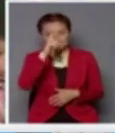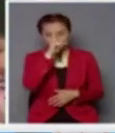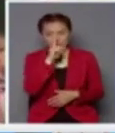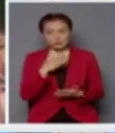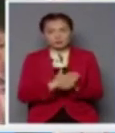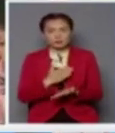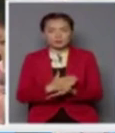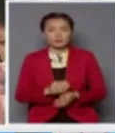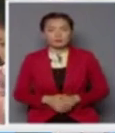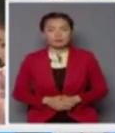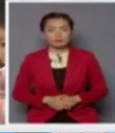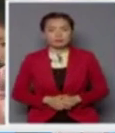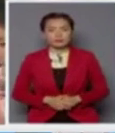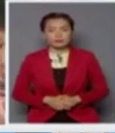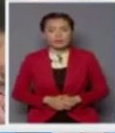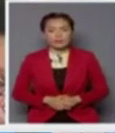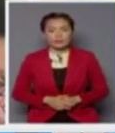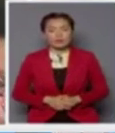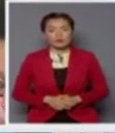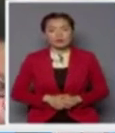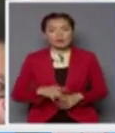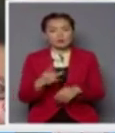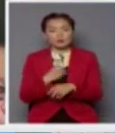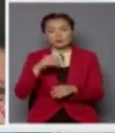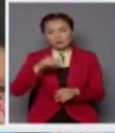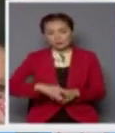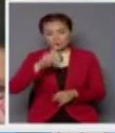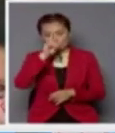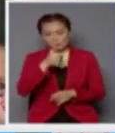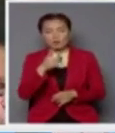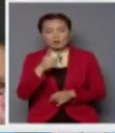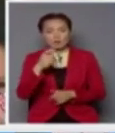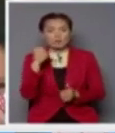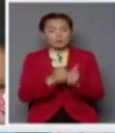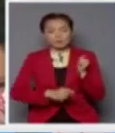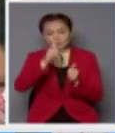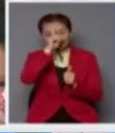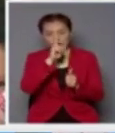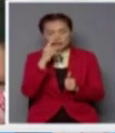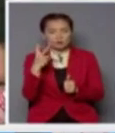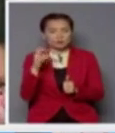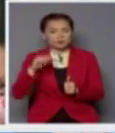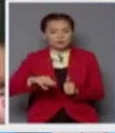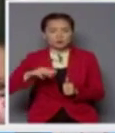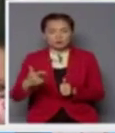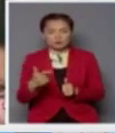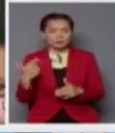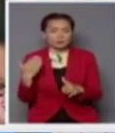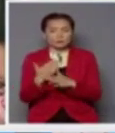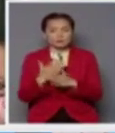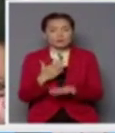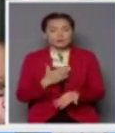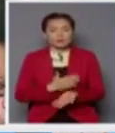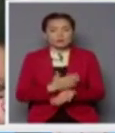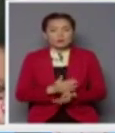қуаныштымын, рахмет айтам, көмегімді алып отырым, жылына бір рет 100 мың теңгемді алам, әлеуметтік көмекте 86 мың тағайындады, соны